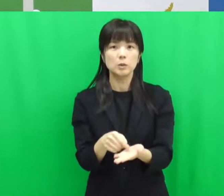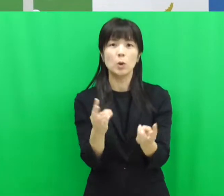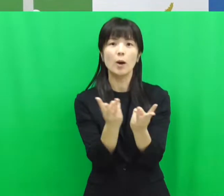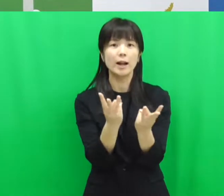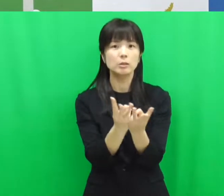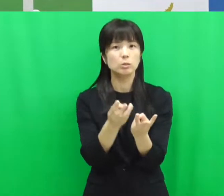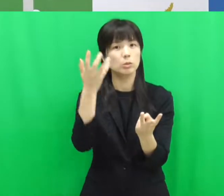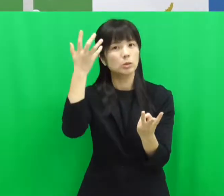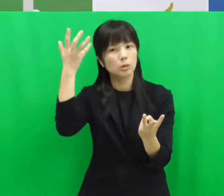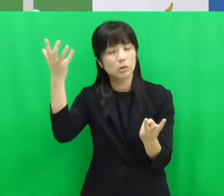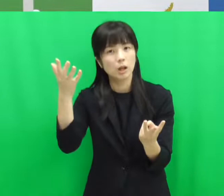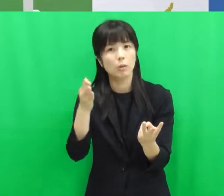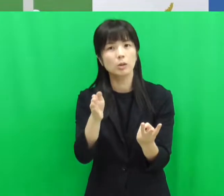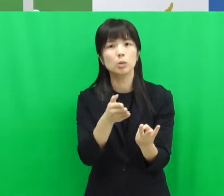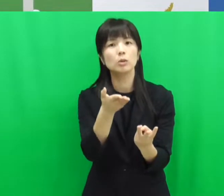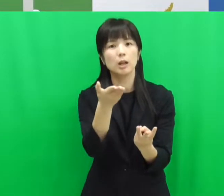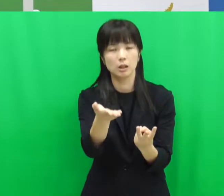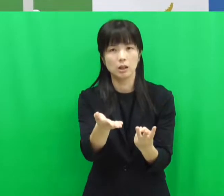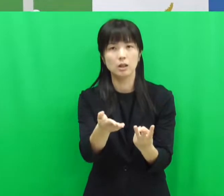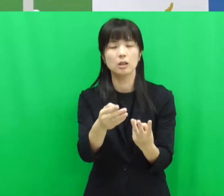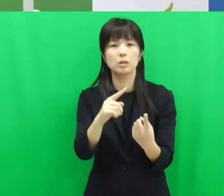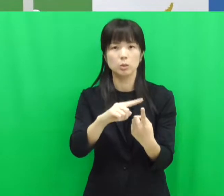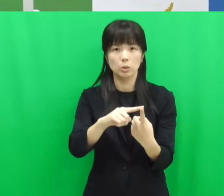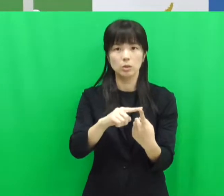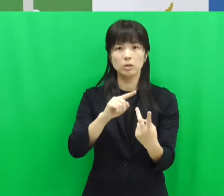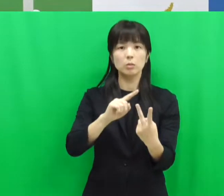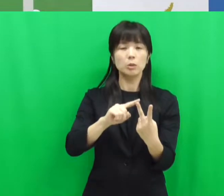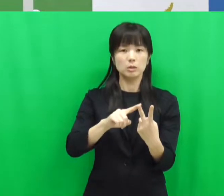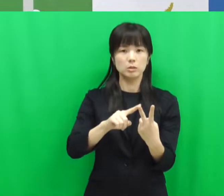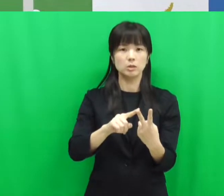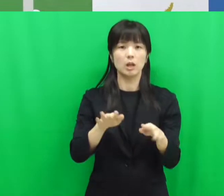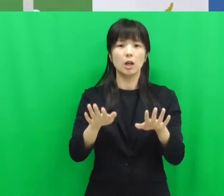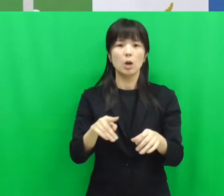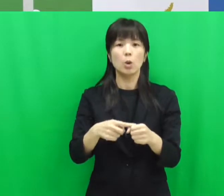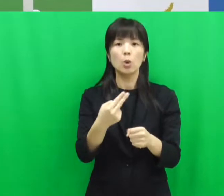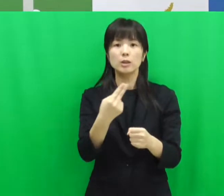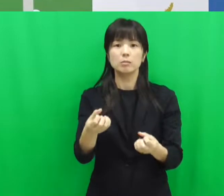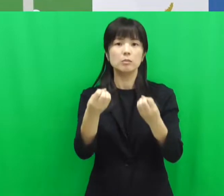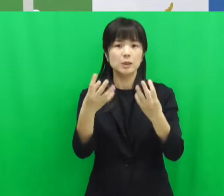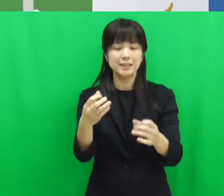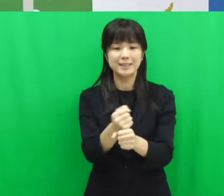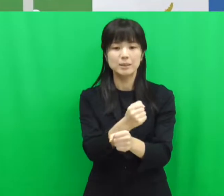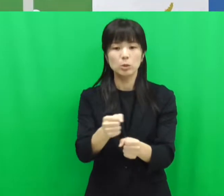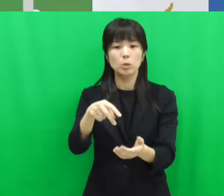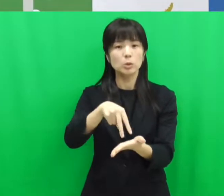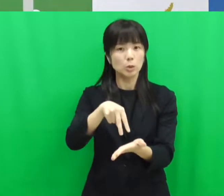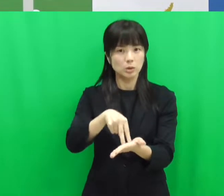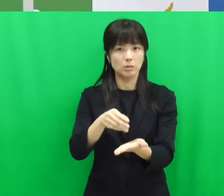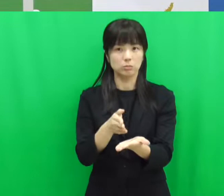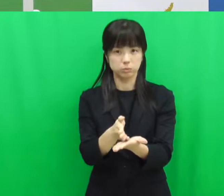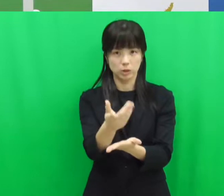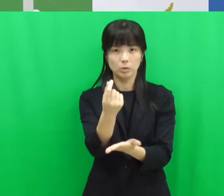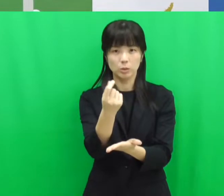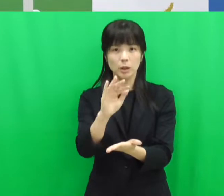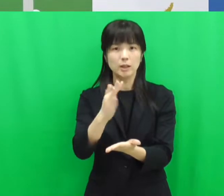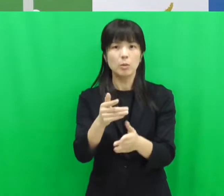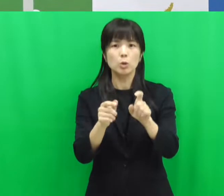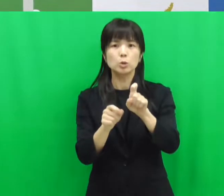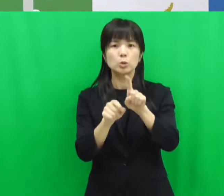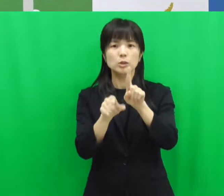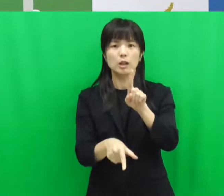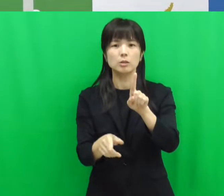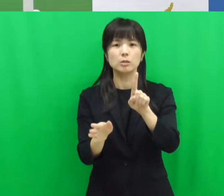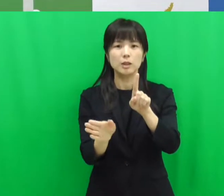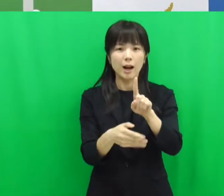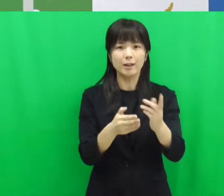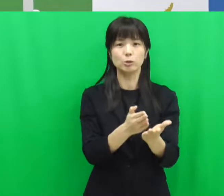です。あと今度これも去年度の新規事業としてあったと思うんですけども、開始が、11月と結構遅れた